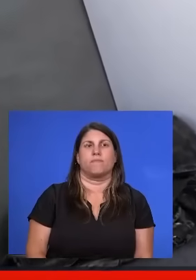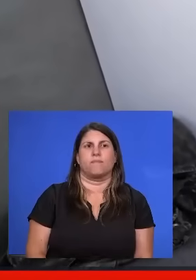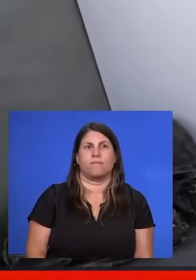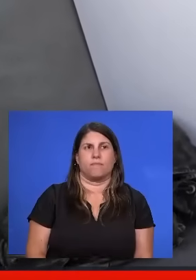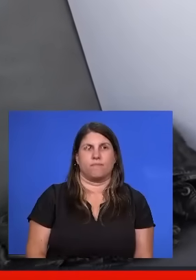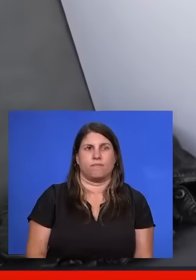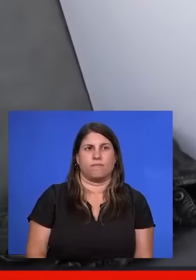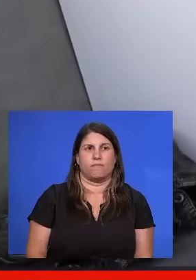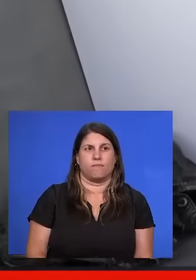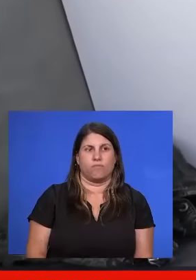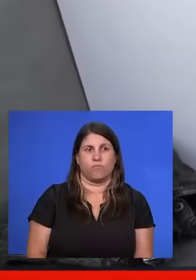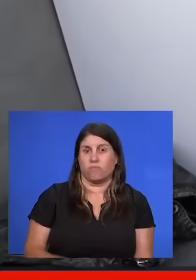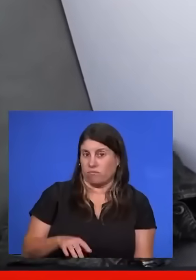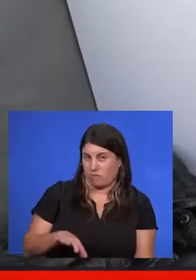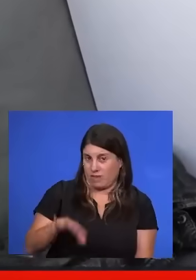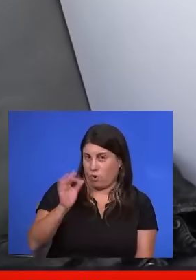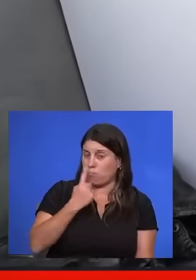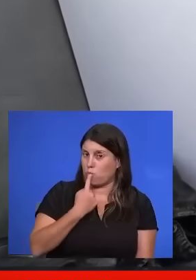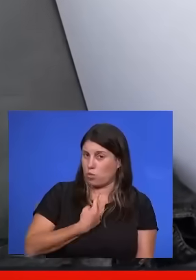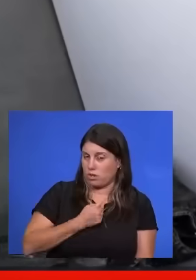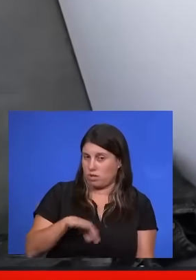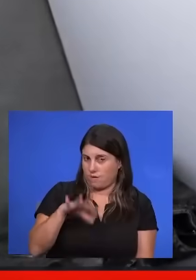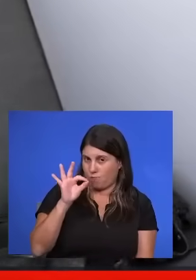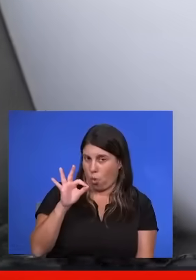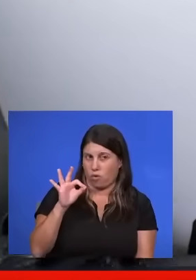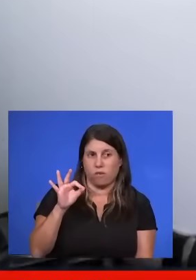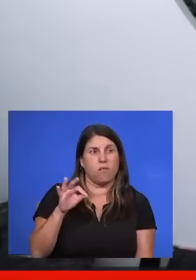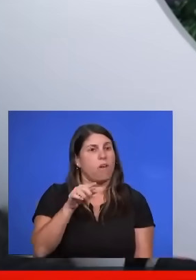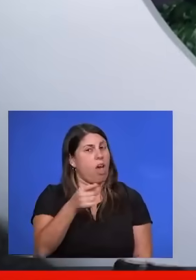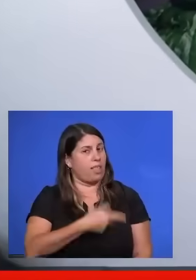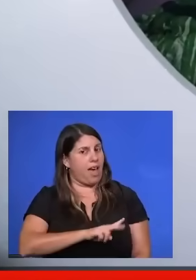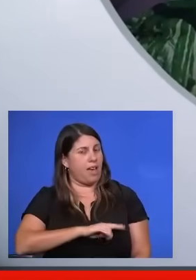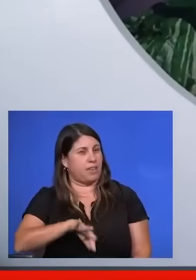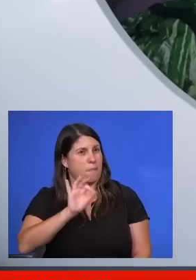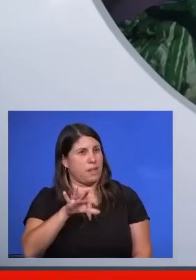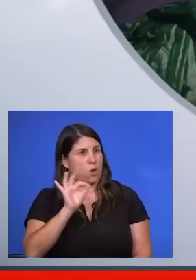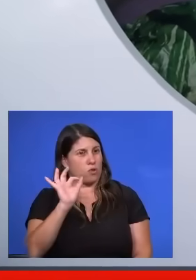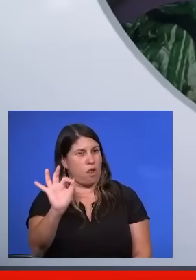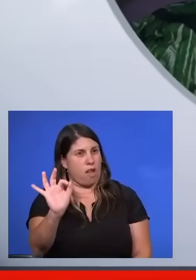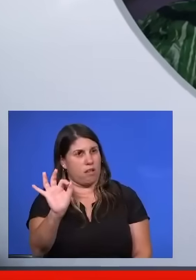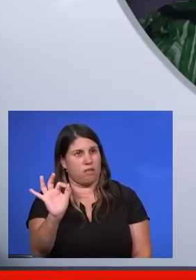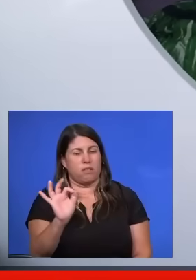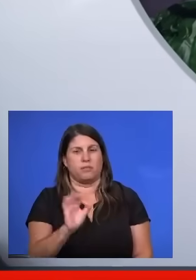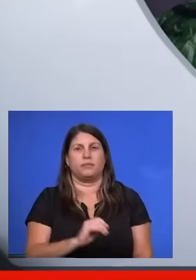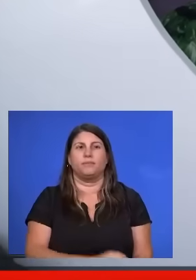לבחור מה שנה זה? את אחראית על הבחירות שלך.